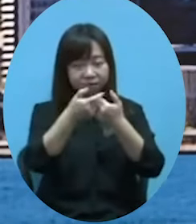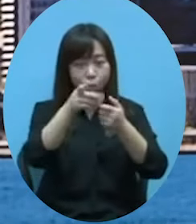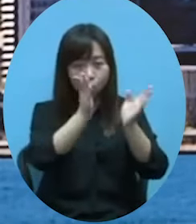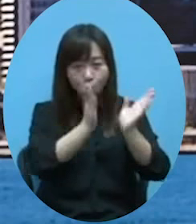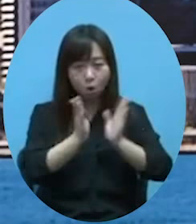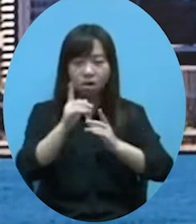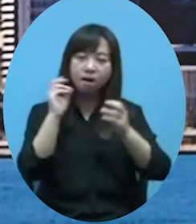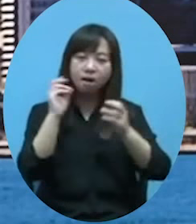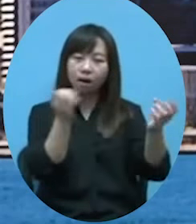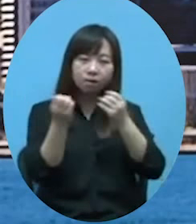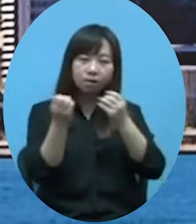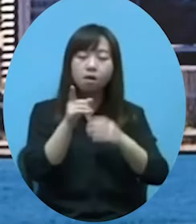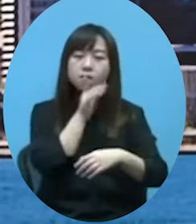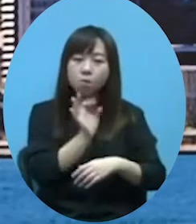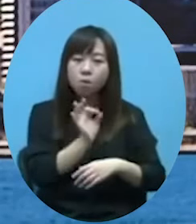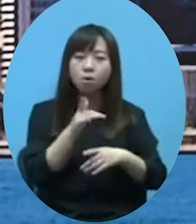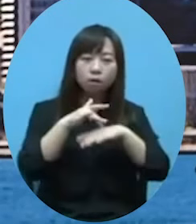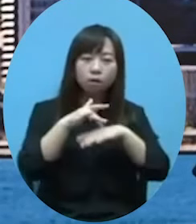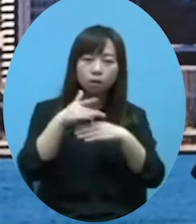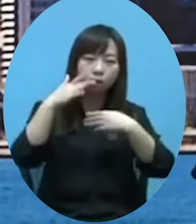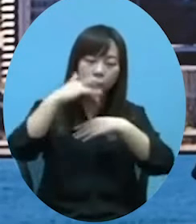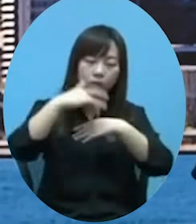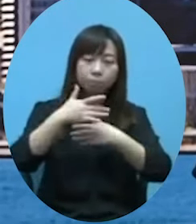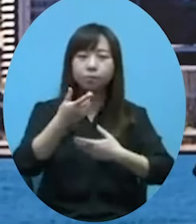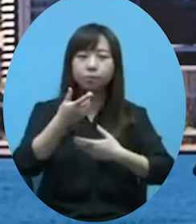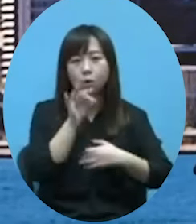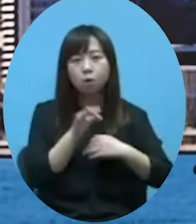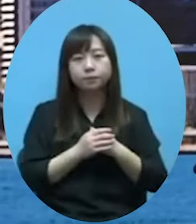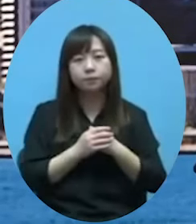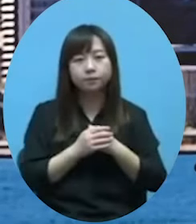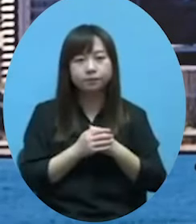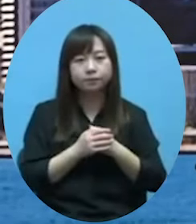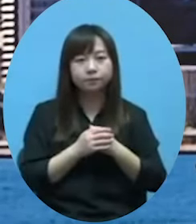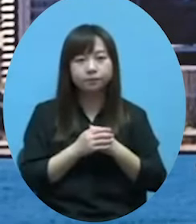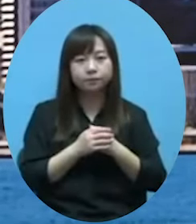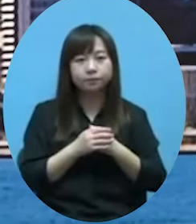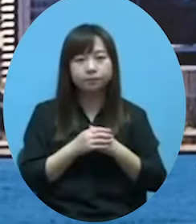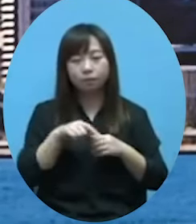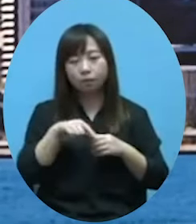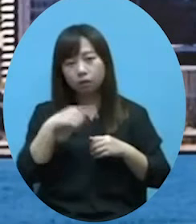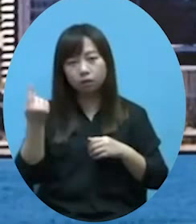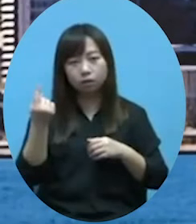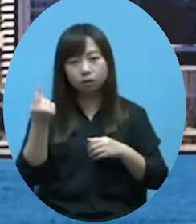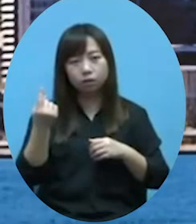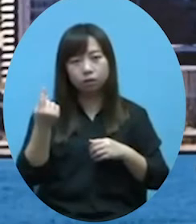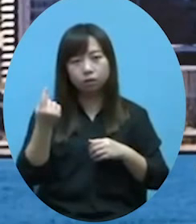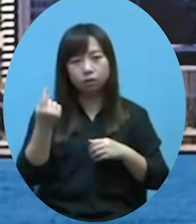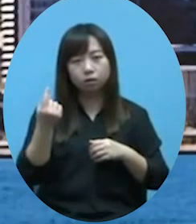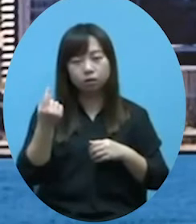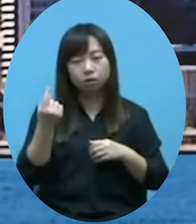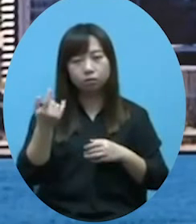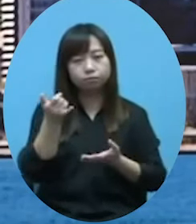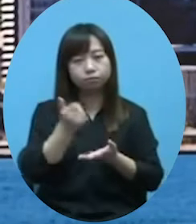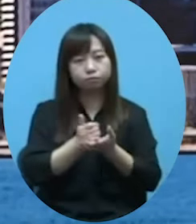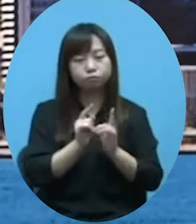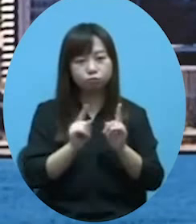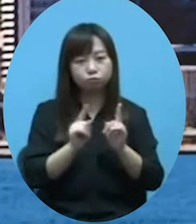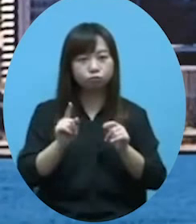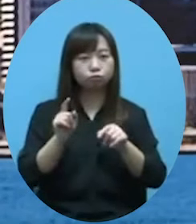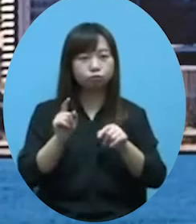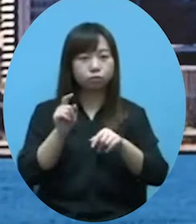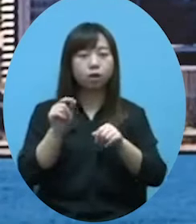聊過了接觸過那樣那其他那些呢就是因為他逗留的時間都比較